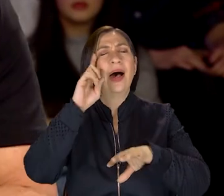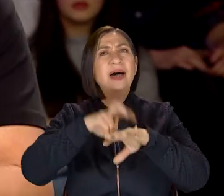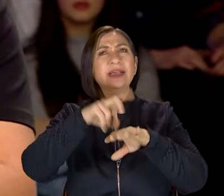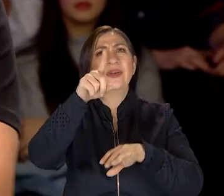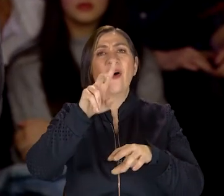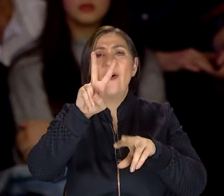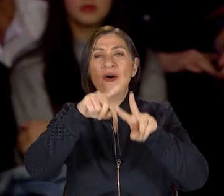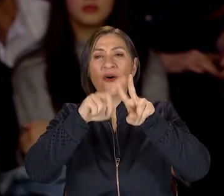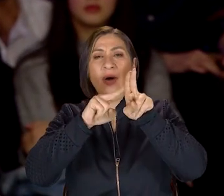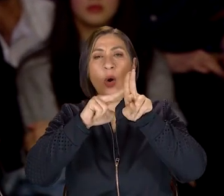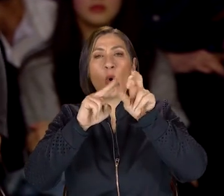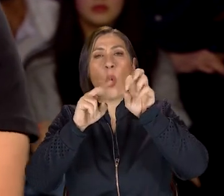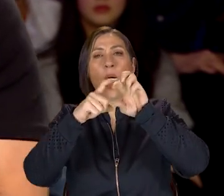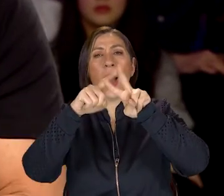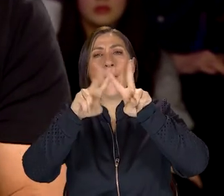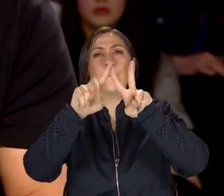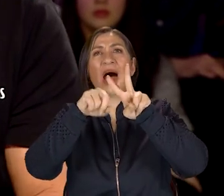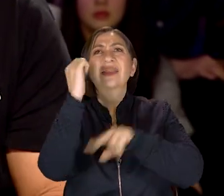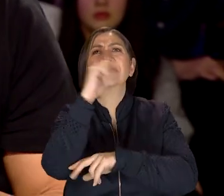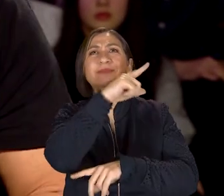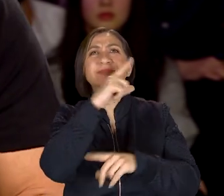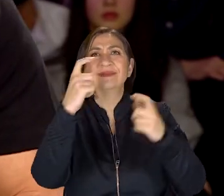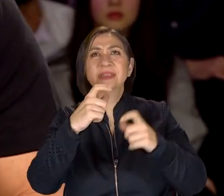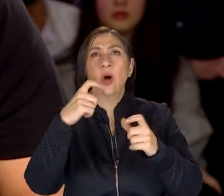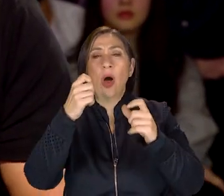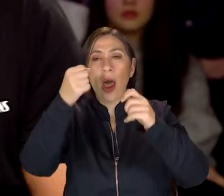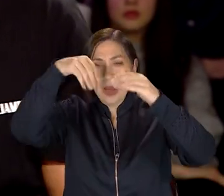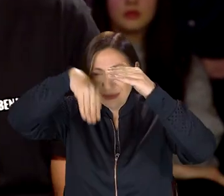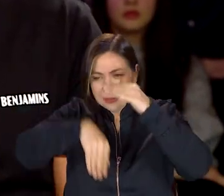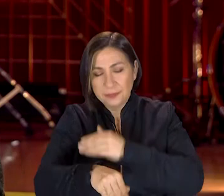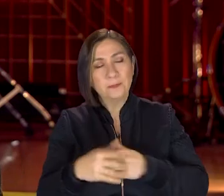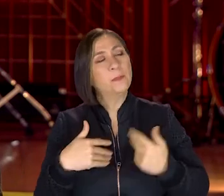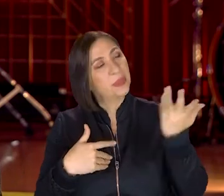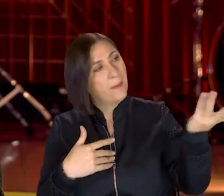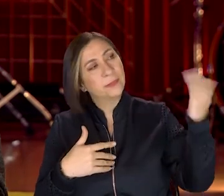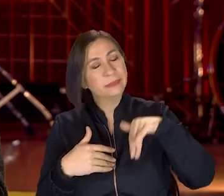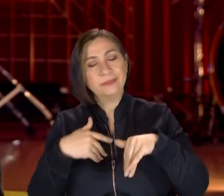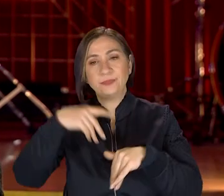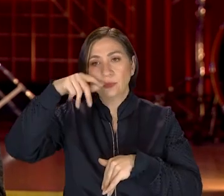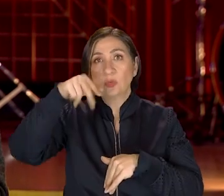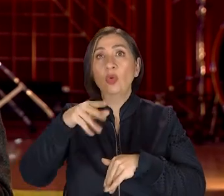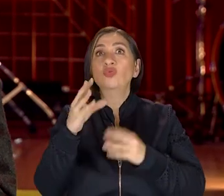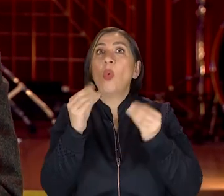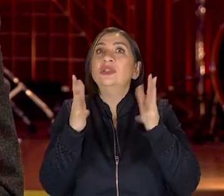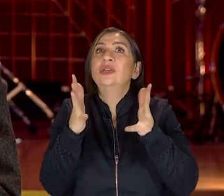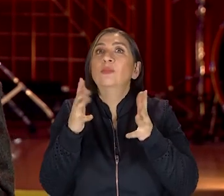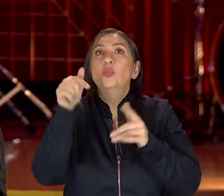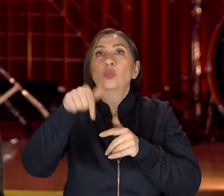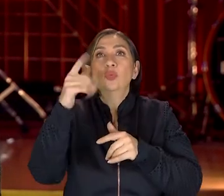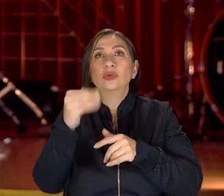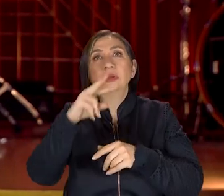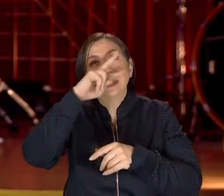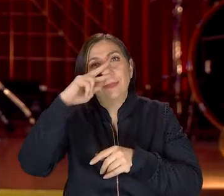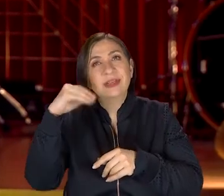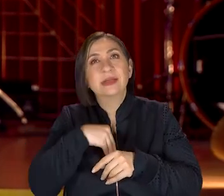Hatırlarsın karşısında bir otopark vardı. Evet tabii ki. Evet biz o otoparka yürüdük. Tamam dinleyelim dedim. Ya ne acayip. Bugün olsa vallahi